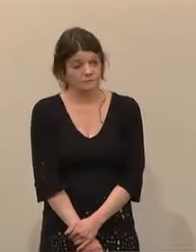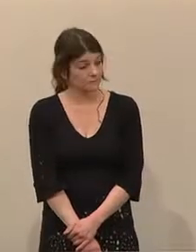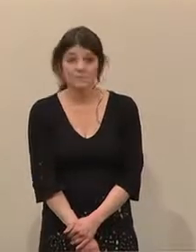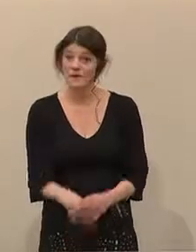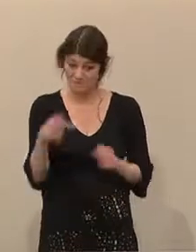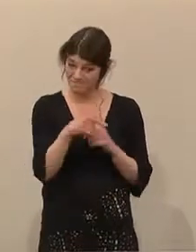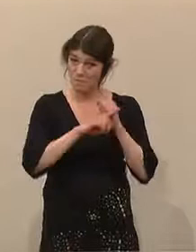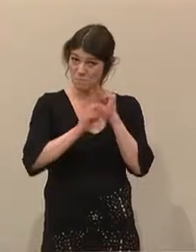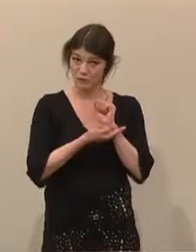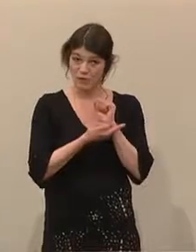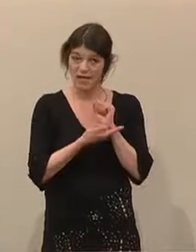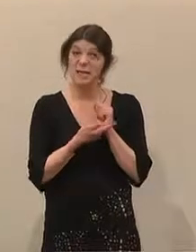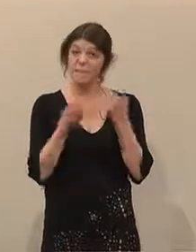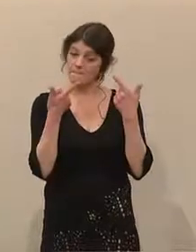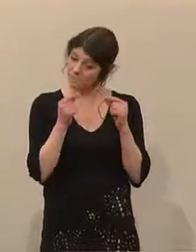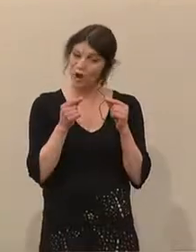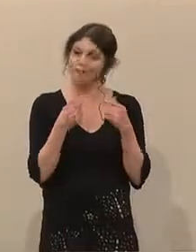Mit diesem Budget befreien wir